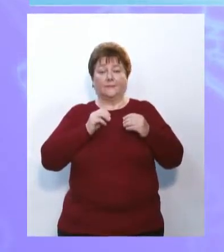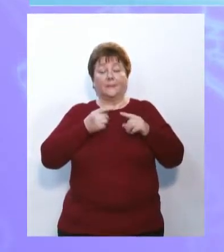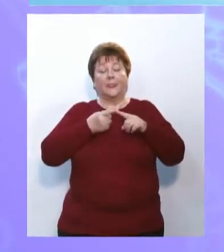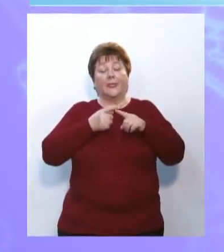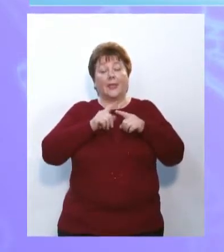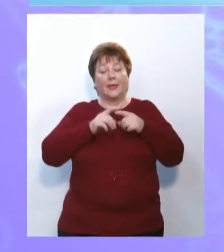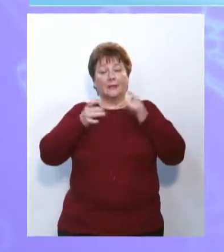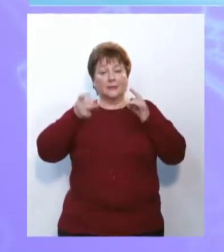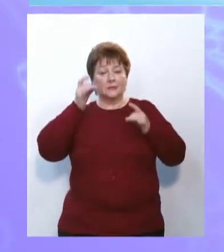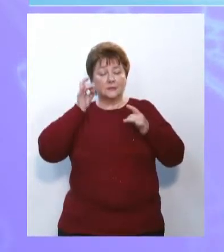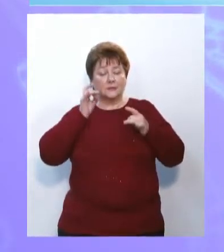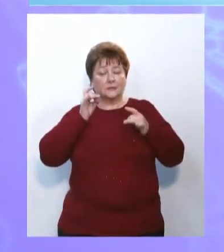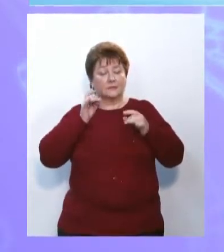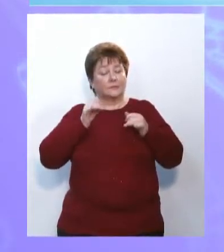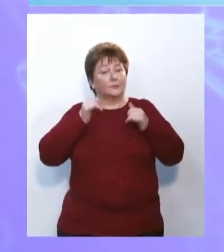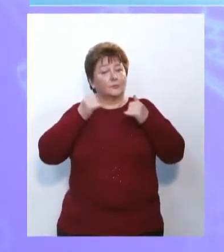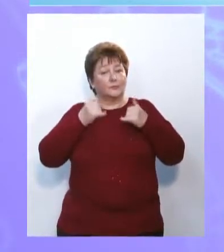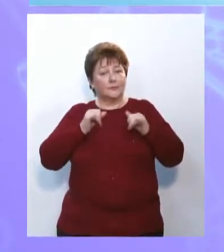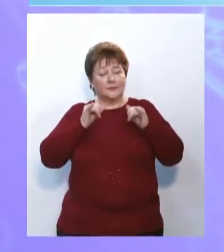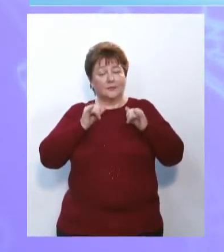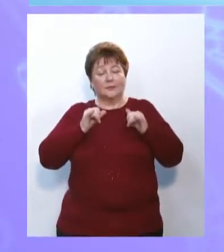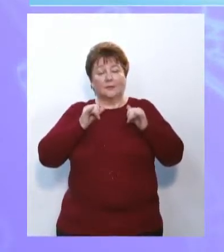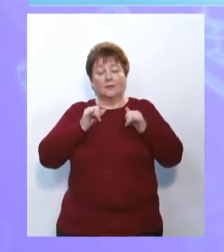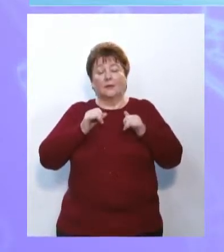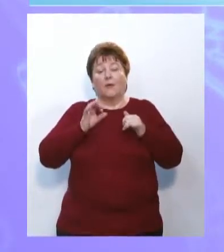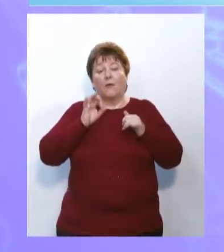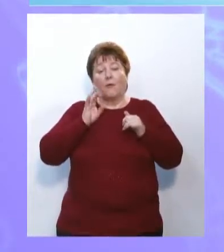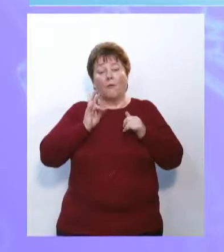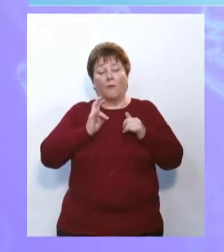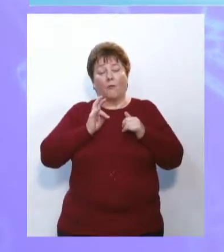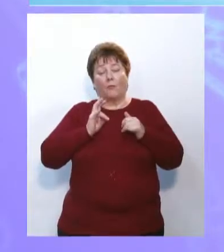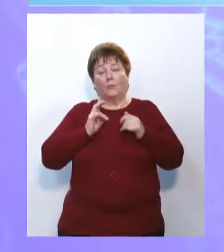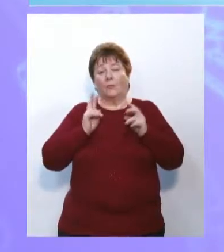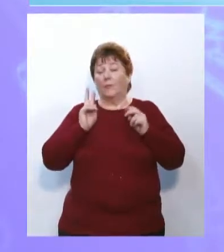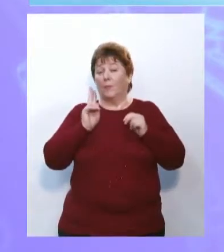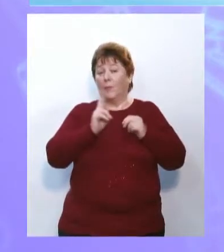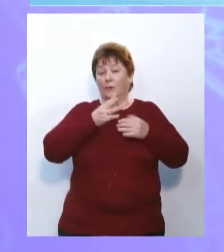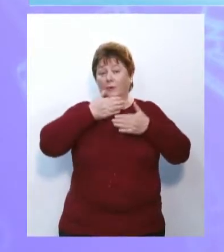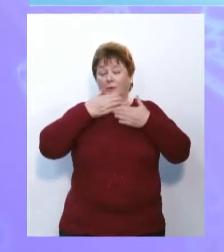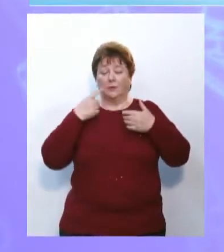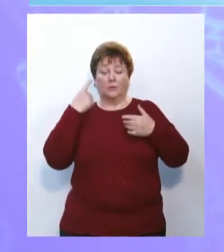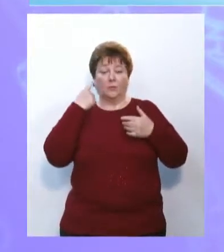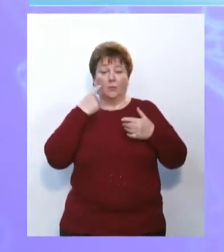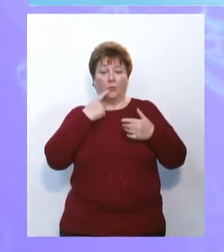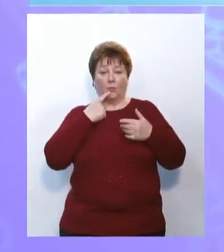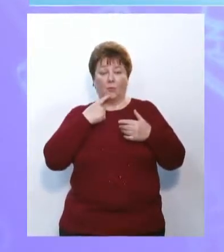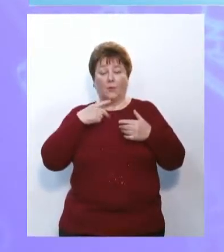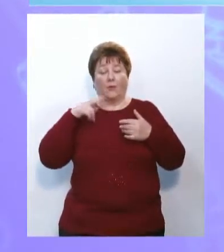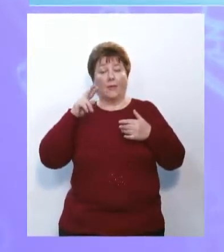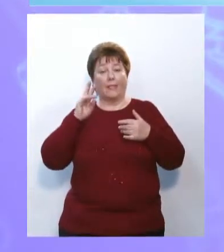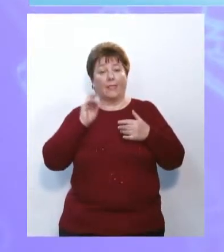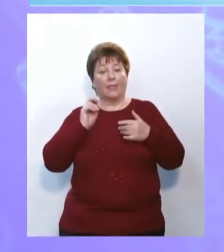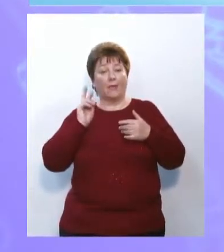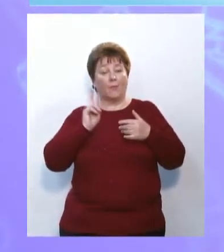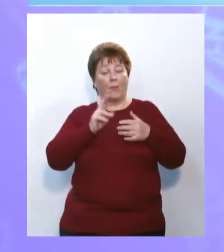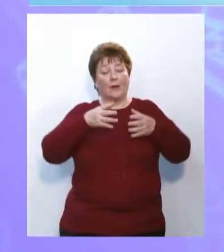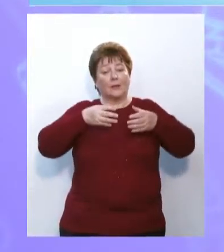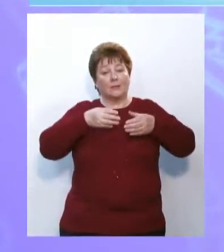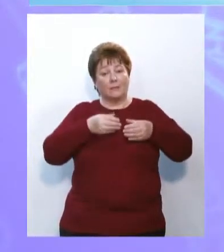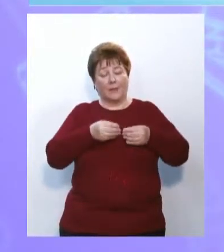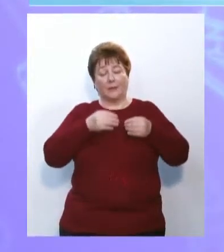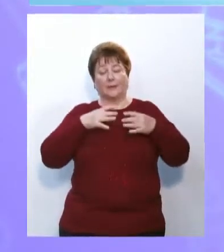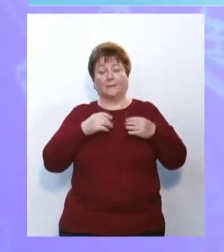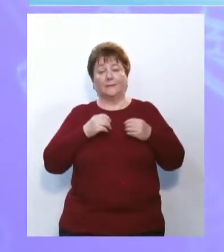Этот звук особенный, потому что он непарный глухой и непарный мягкий.